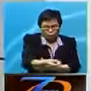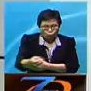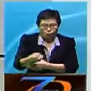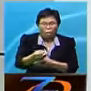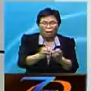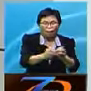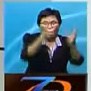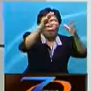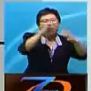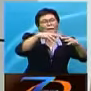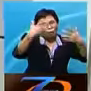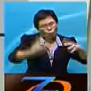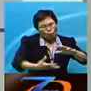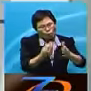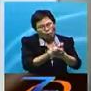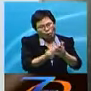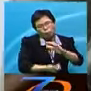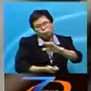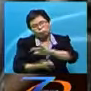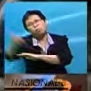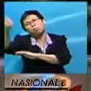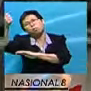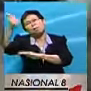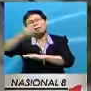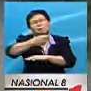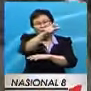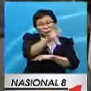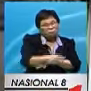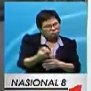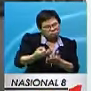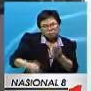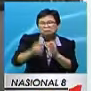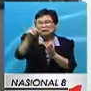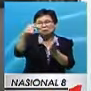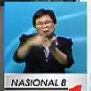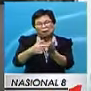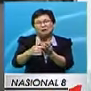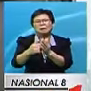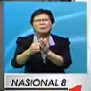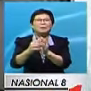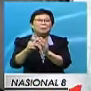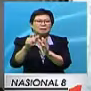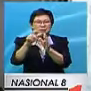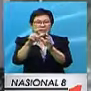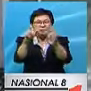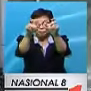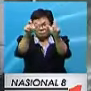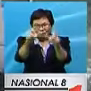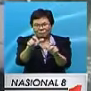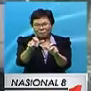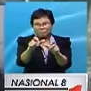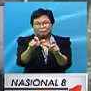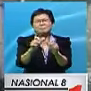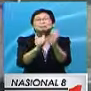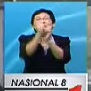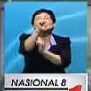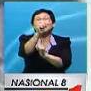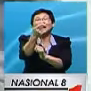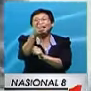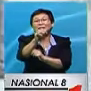berkenaan sebelum melarikan wang tunai. Suspek yang gagal memecahkan sebuah lagi mesin ATM melarikan diri dengan kereta.